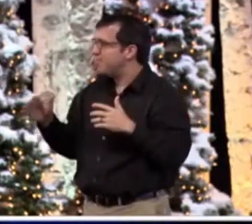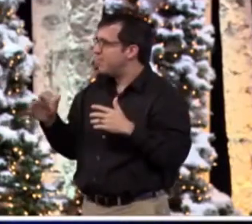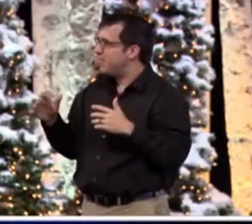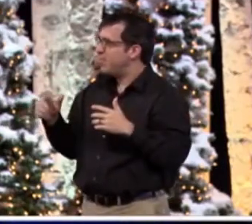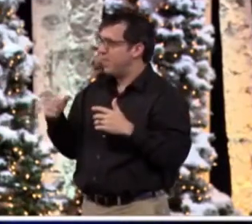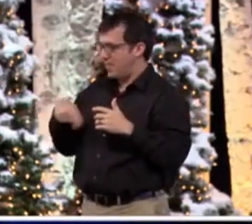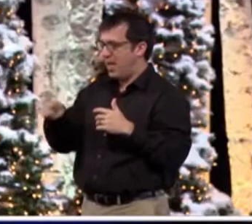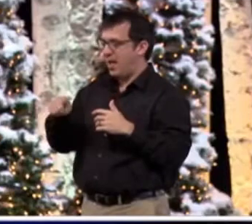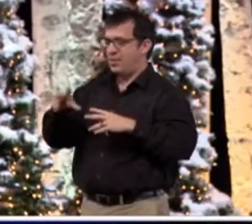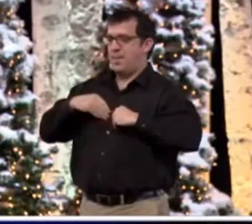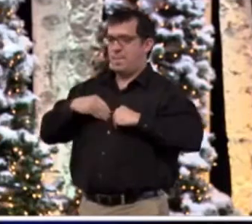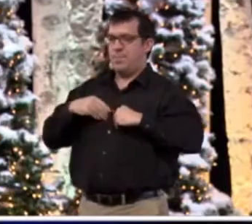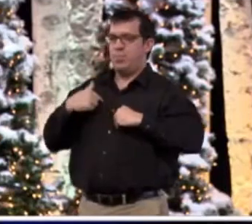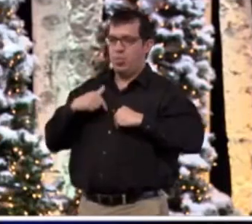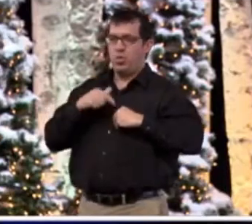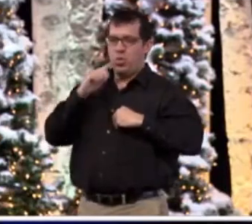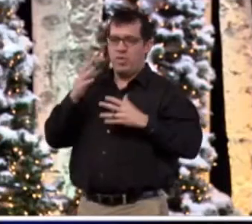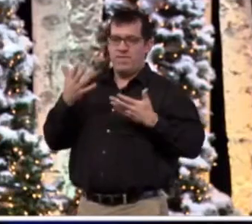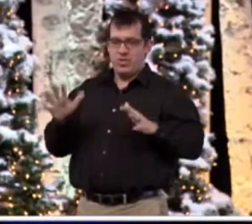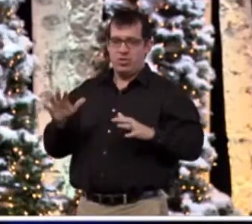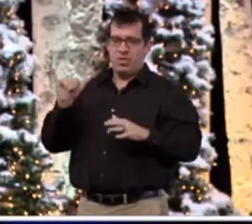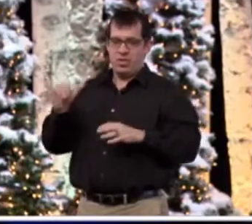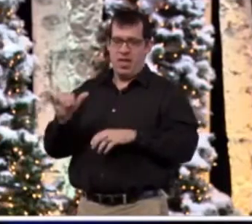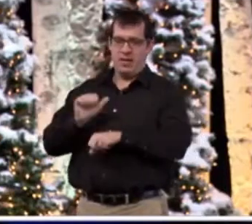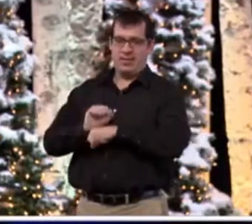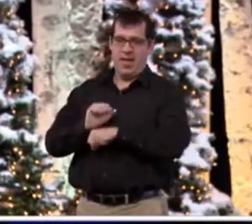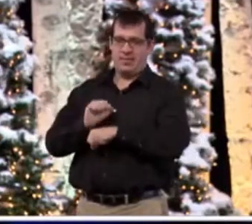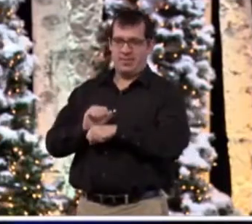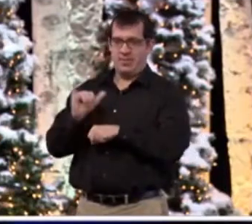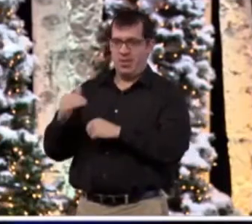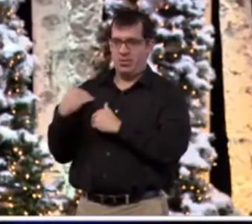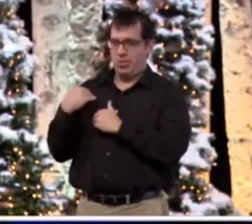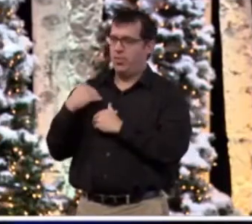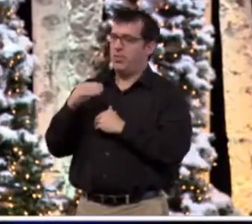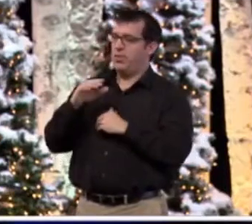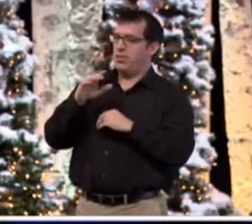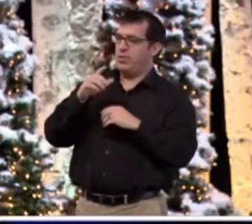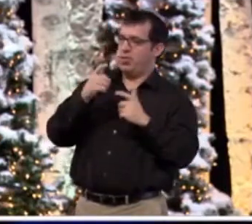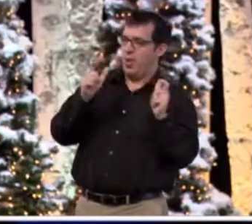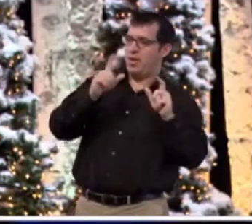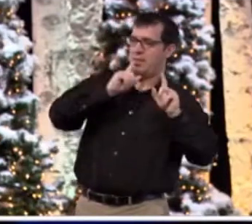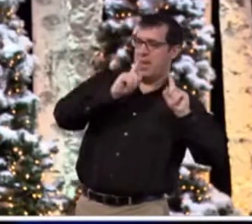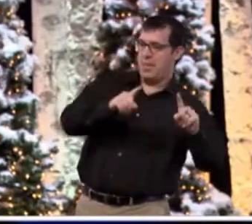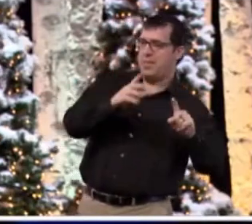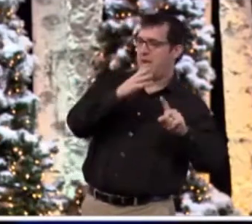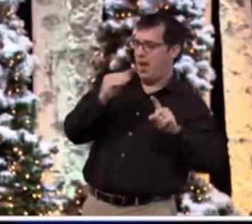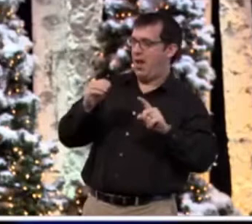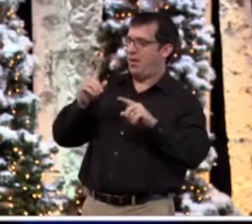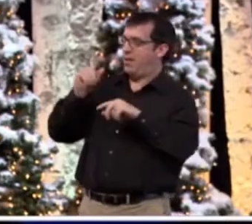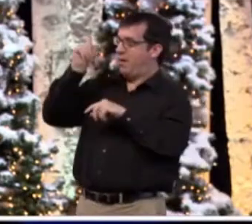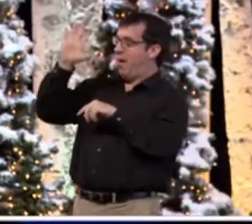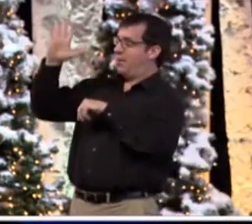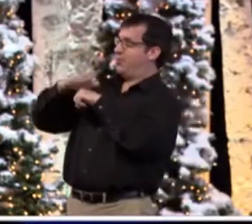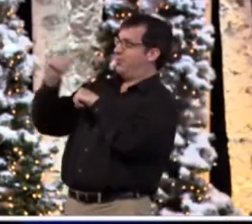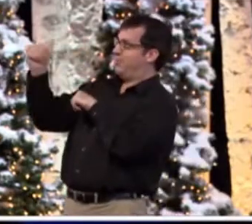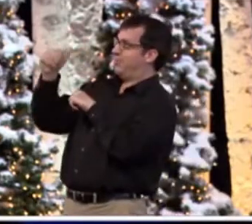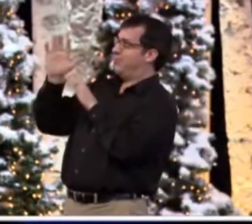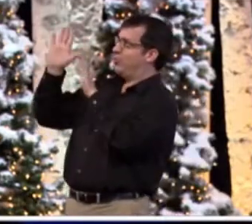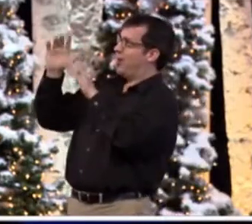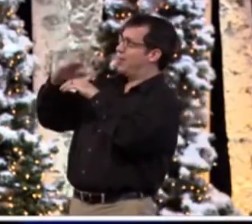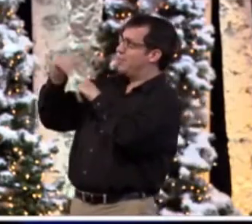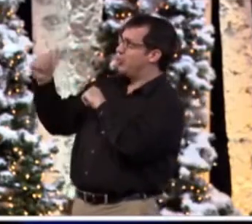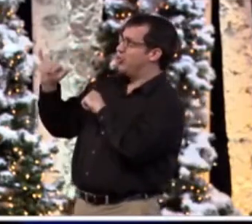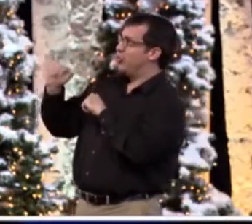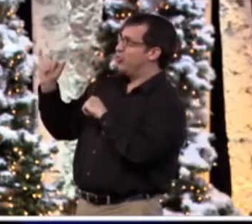गरौं, महान आज्ञा सबैभन्दा ठूलो आज्ञालाई भनेका छन्। त्यसकारण हामी साह्रै खुसी छौं र निकै हर्षित छौं